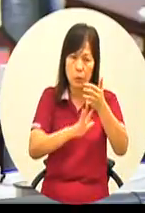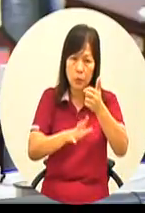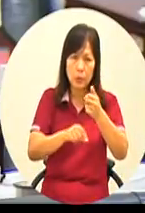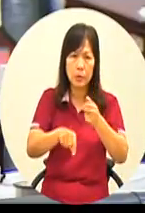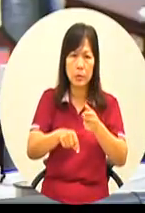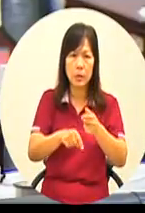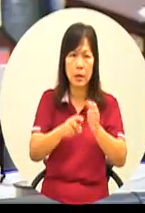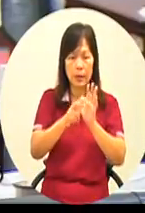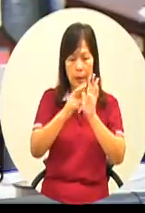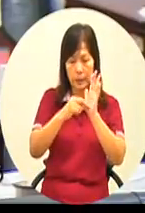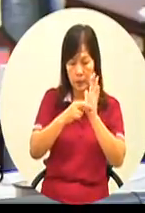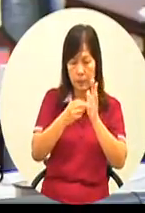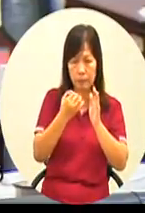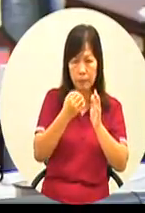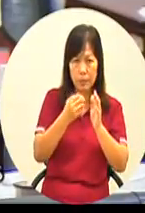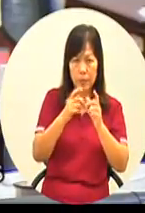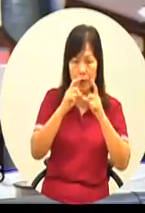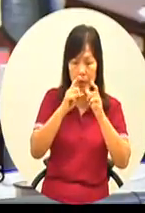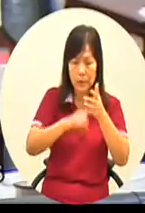你先做一个简单的回应？